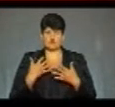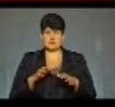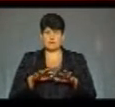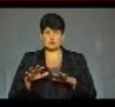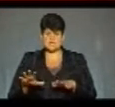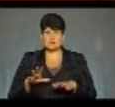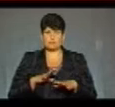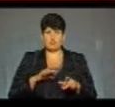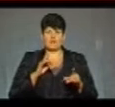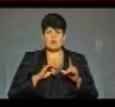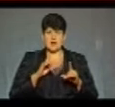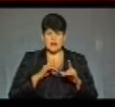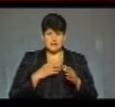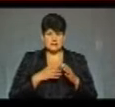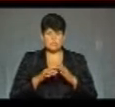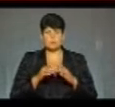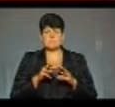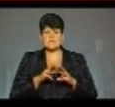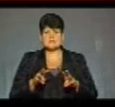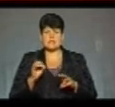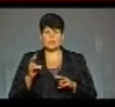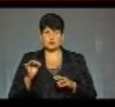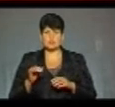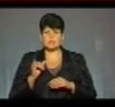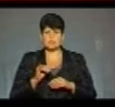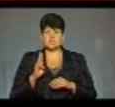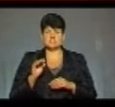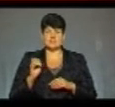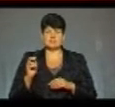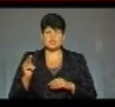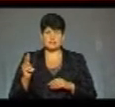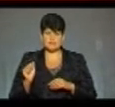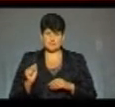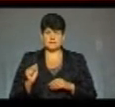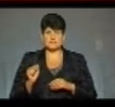був радником навіть міністра з питань екології Ігоря Шевченка свого часу, який